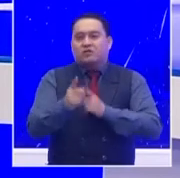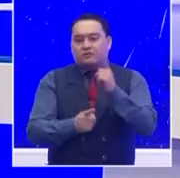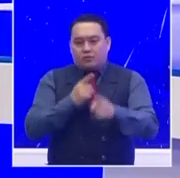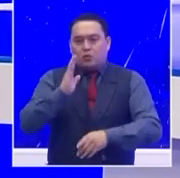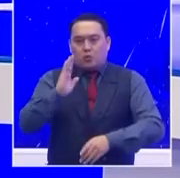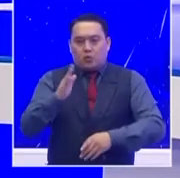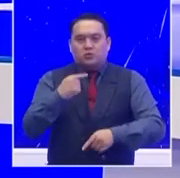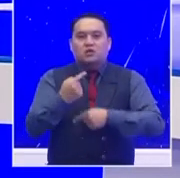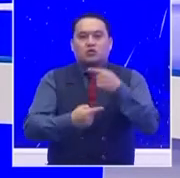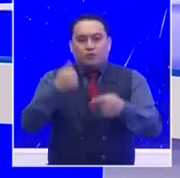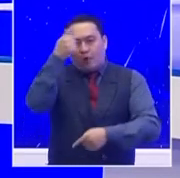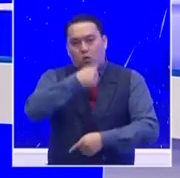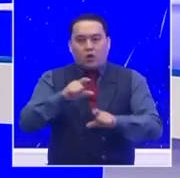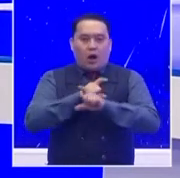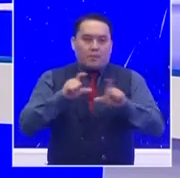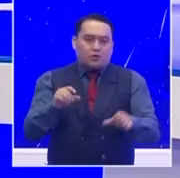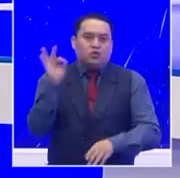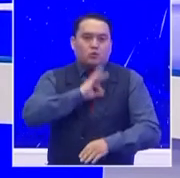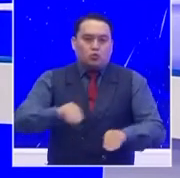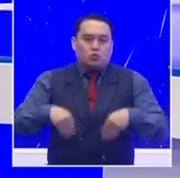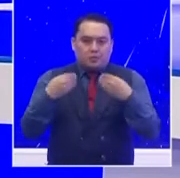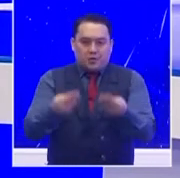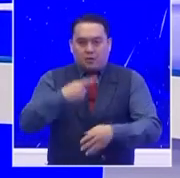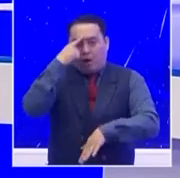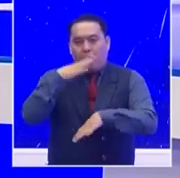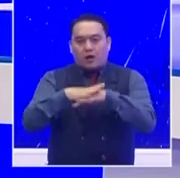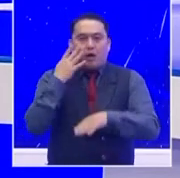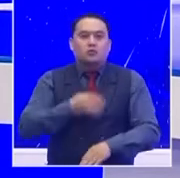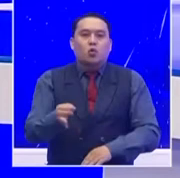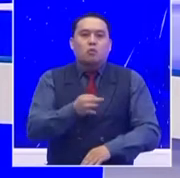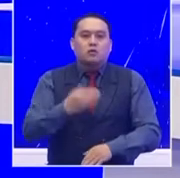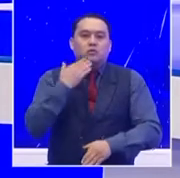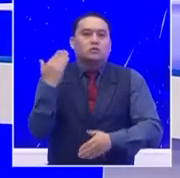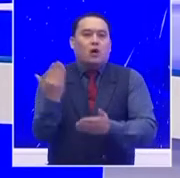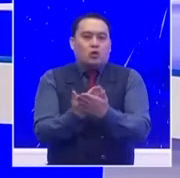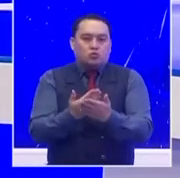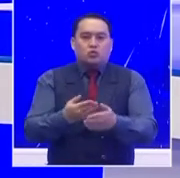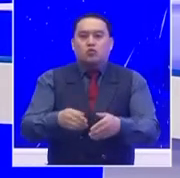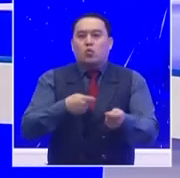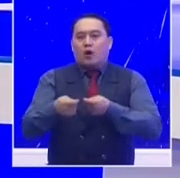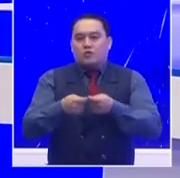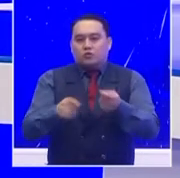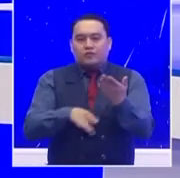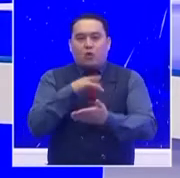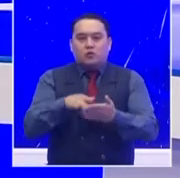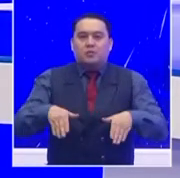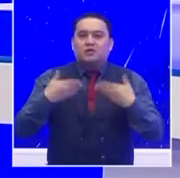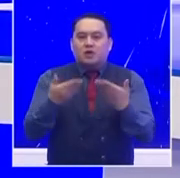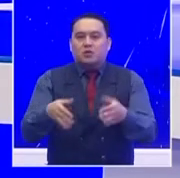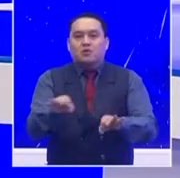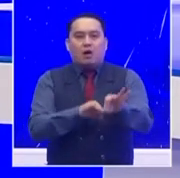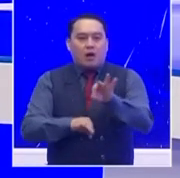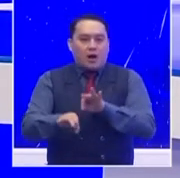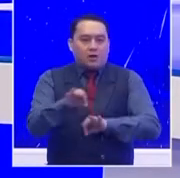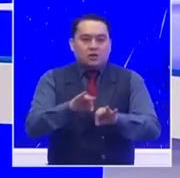до конца этого года объекты введут в эксплуатацию об этом аким алматинской области доложили власти города в ходе презентации проектов главе